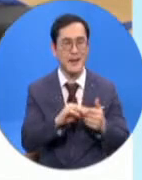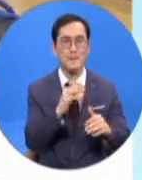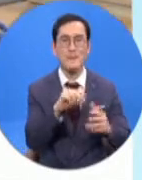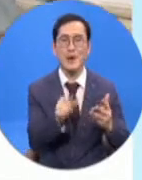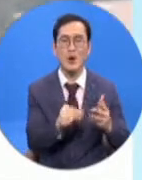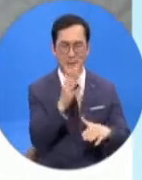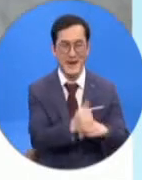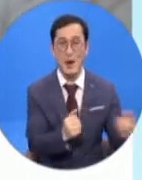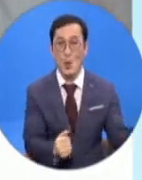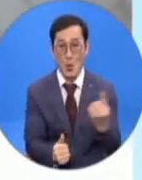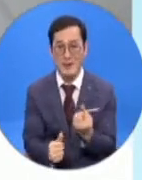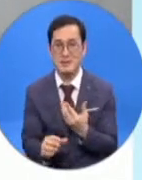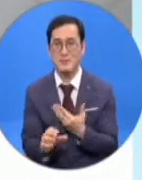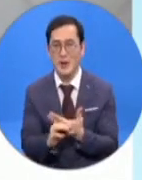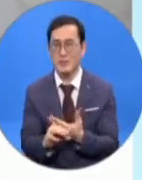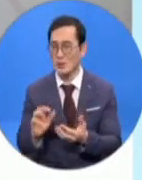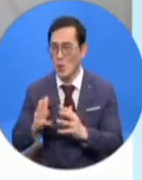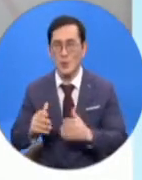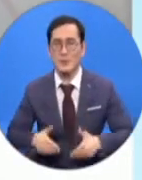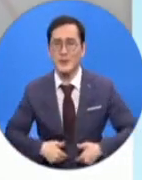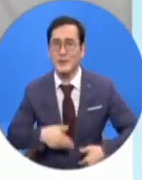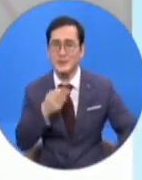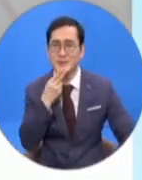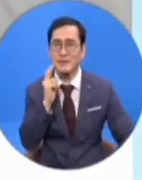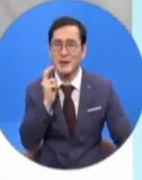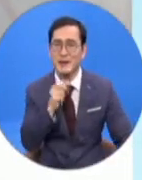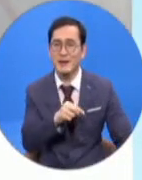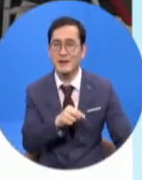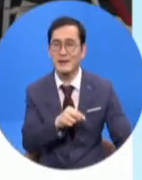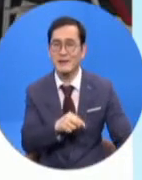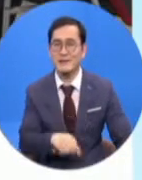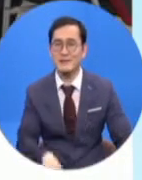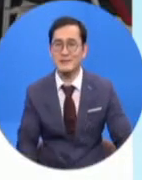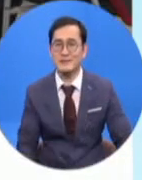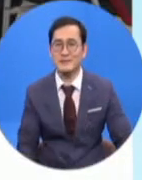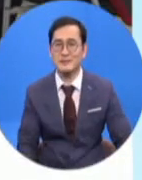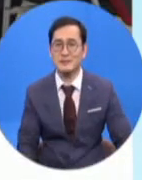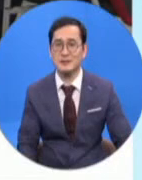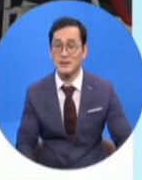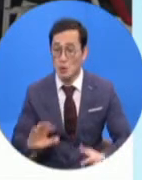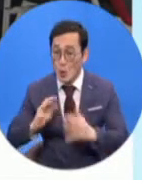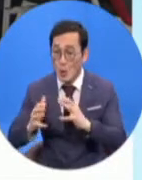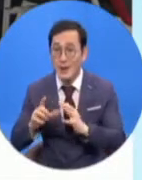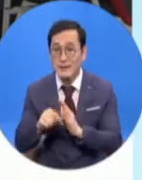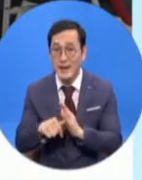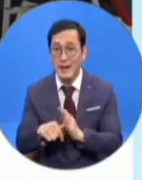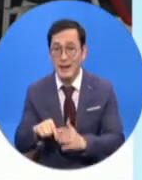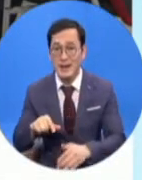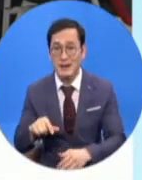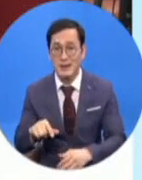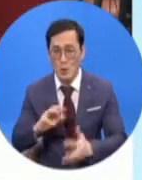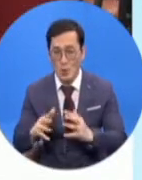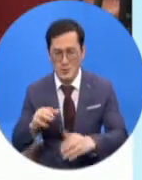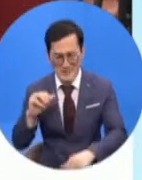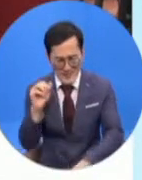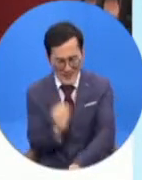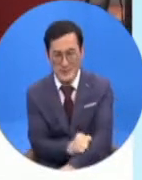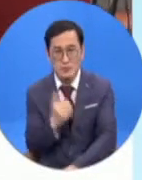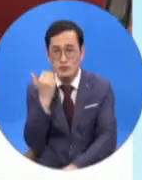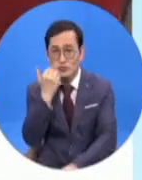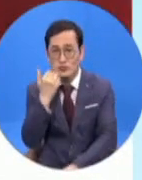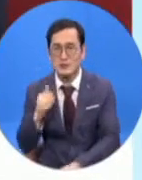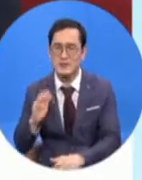풀어냅니다 그렇게 말하면 그리고 이 토론에 라는 거 지금 다음주에 누가 제일 잘 할까요 음 원래 대선 준비했던 못해서 자조